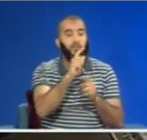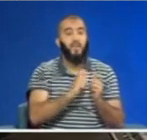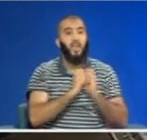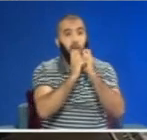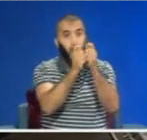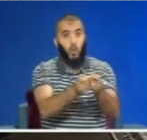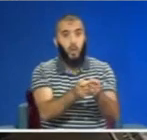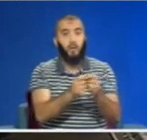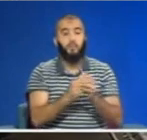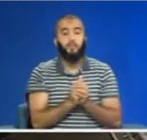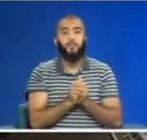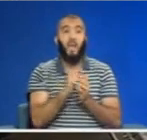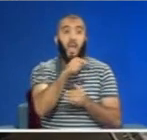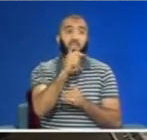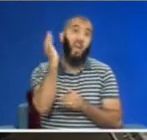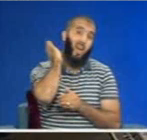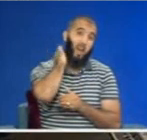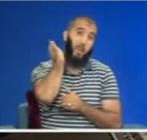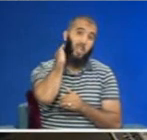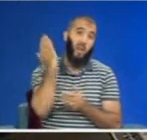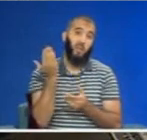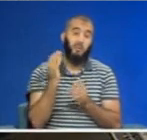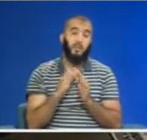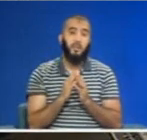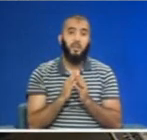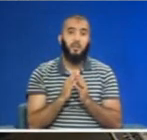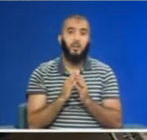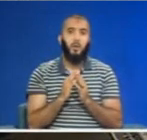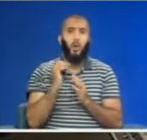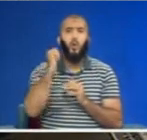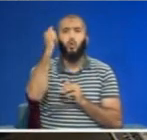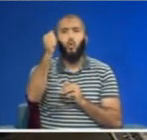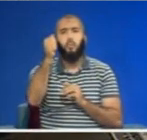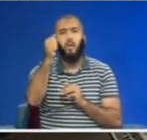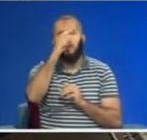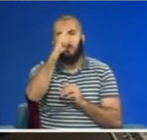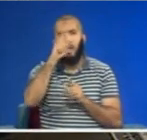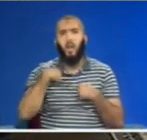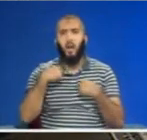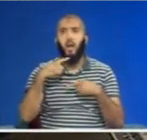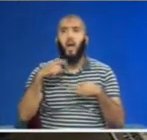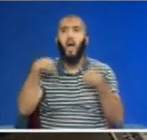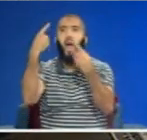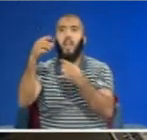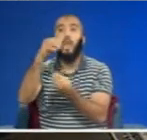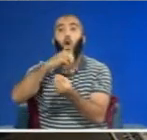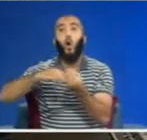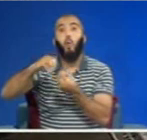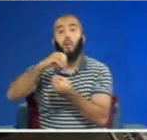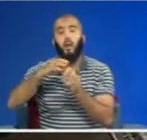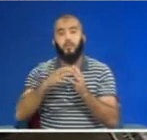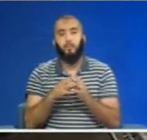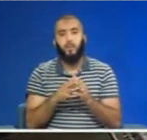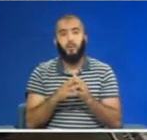راه الدين في رقبتنا. غدوة من ذاك حنا كنا رايحين للعمرة على كل حال. غدوة من ذاك جابوا منا